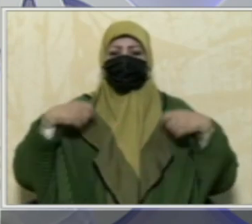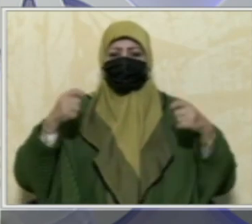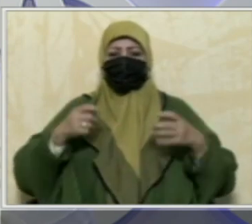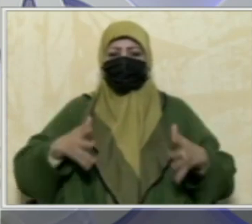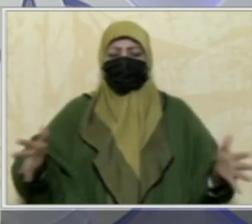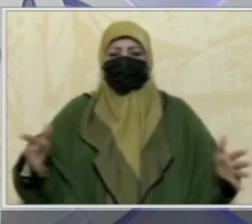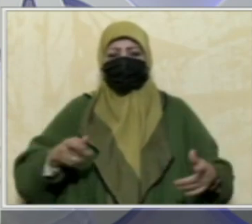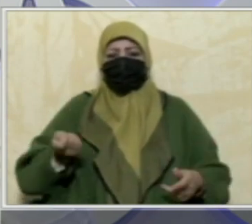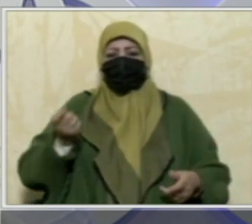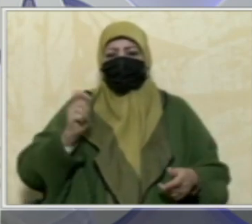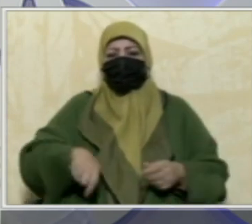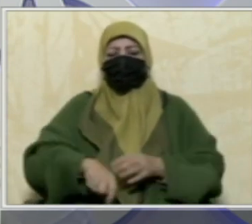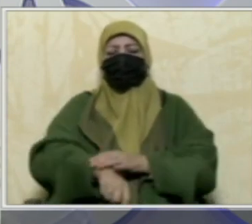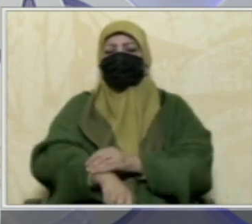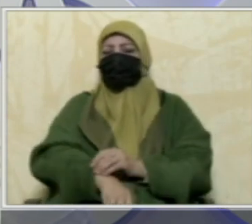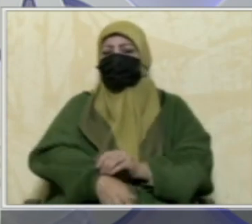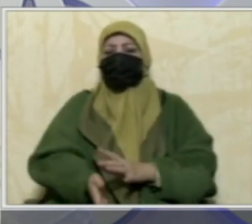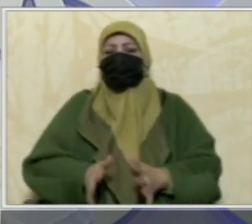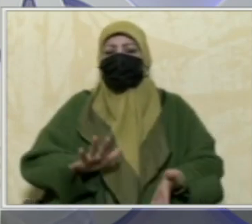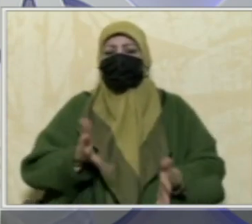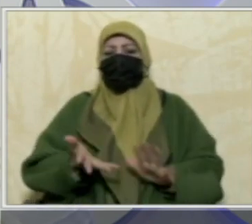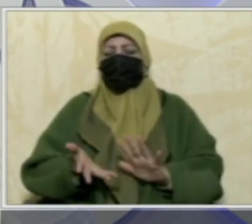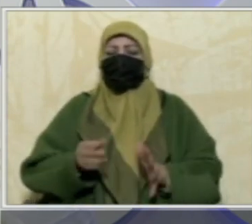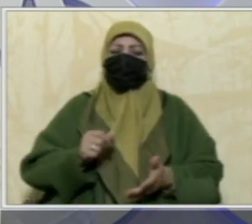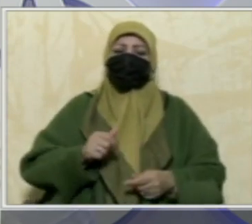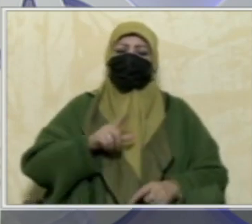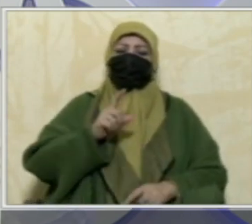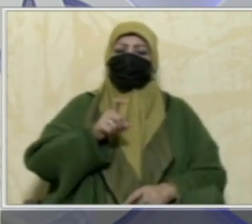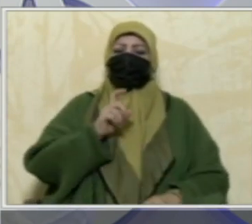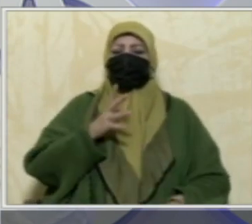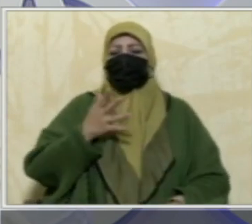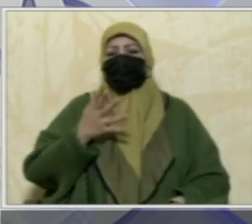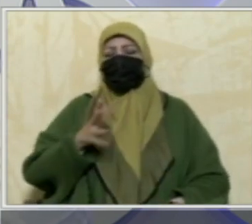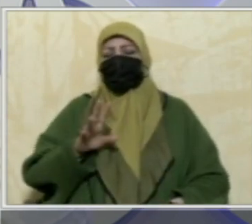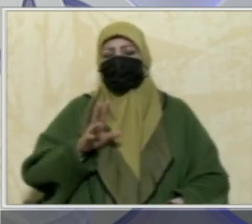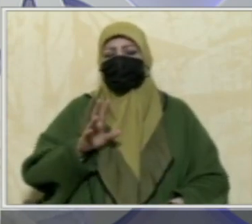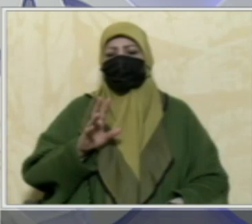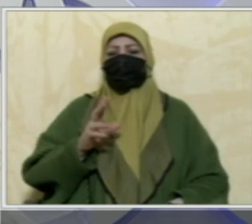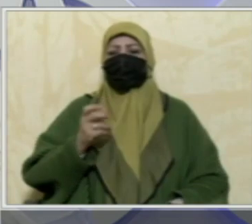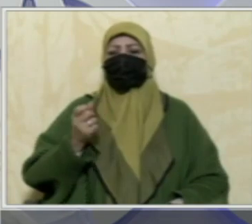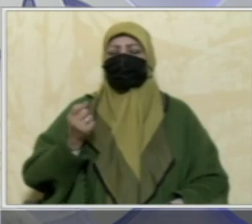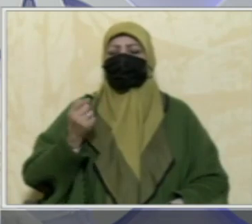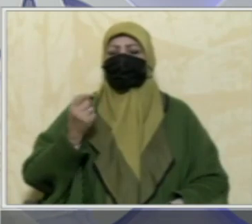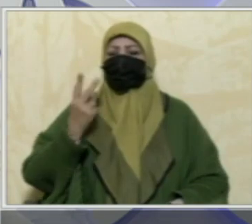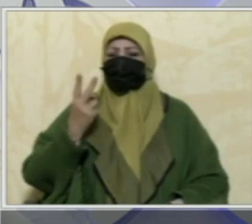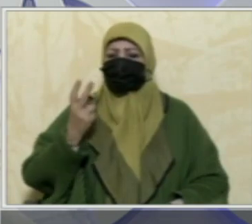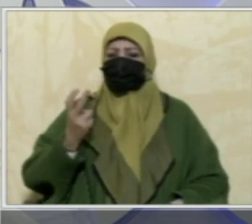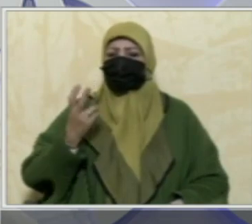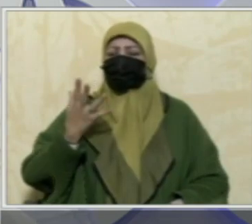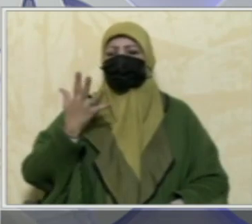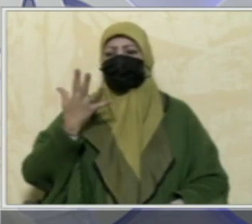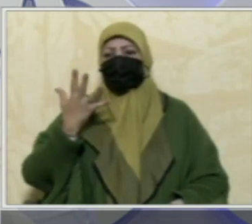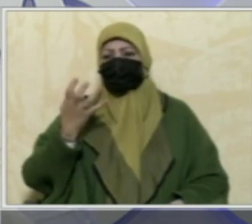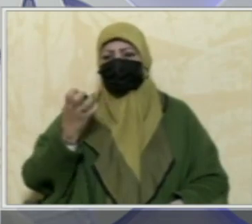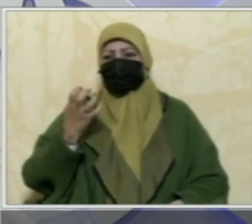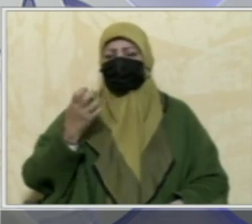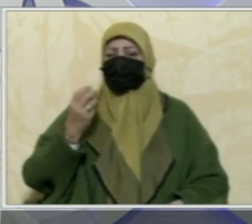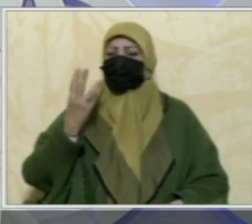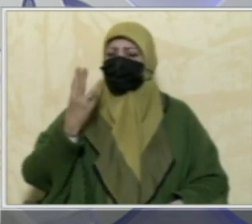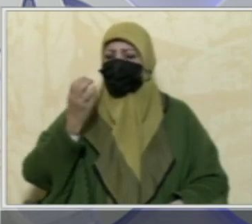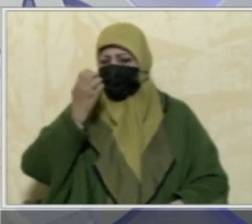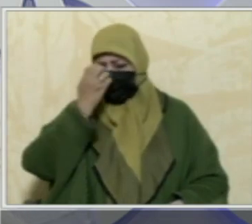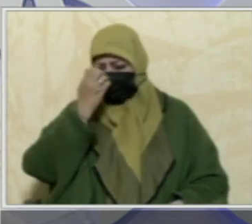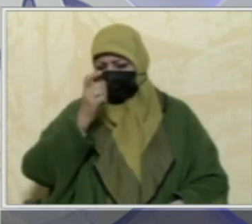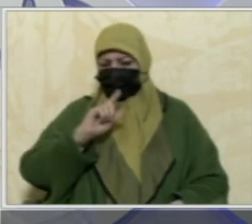الكبش الكبير اللي سعر اليوم 2503000 لا يستطيع ذلك لكنه يستطيع